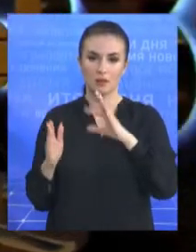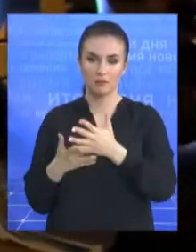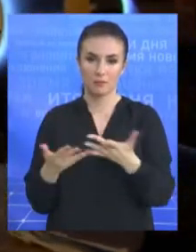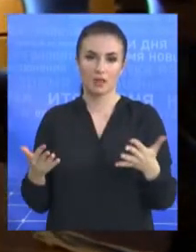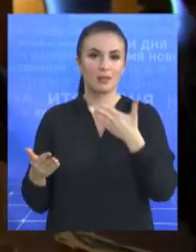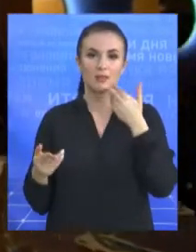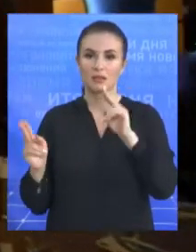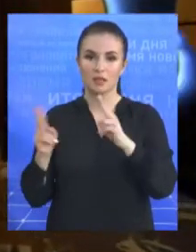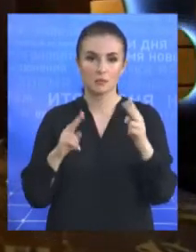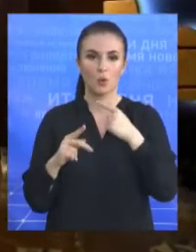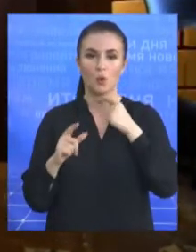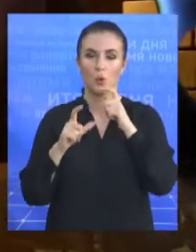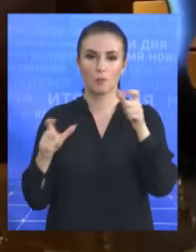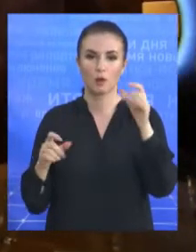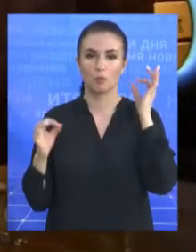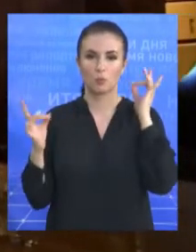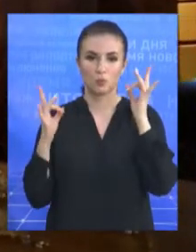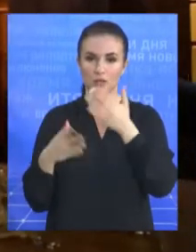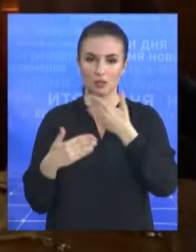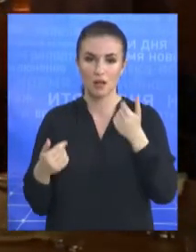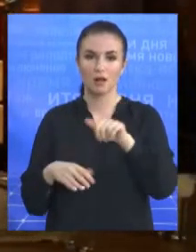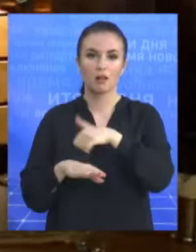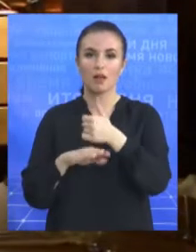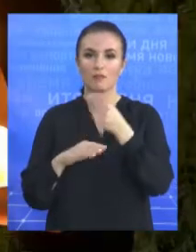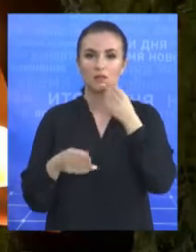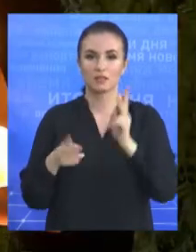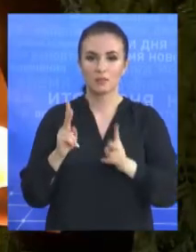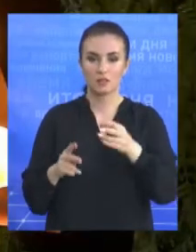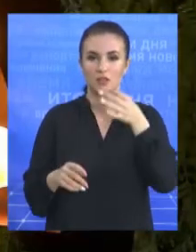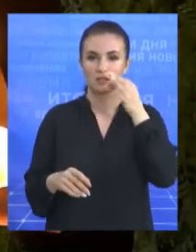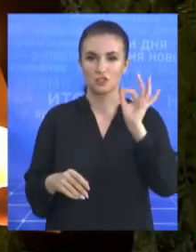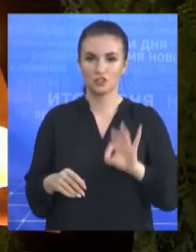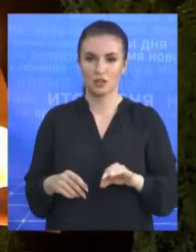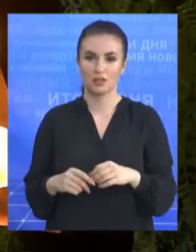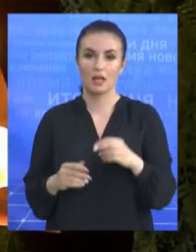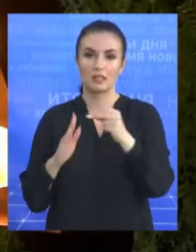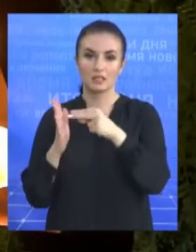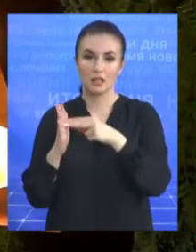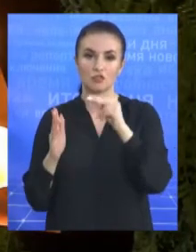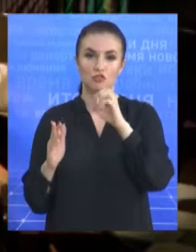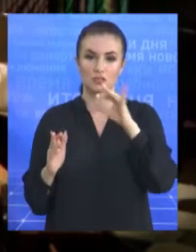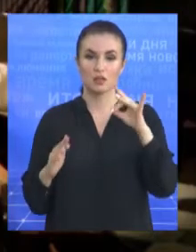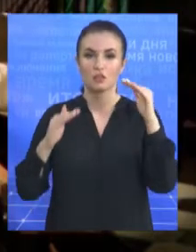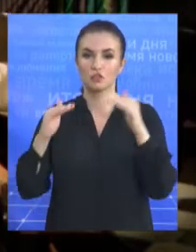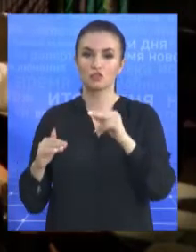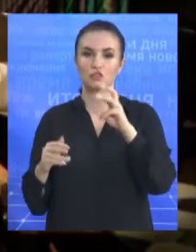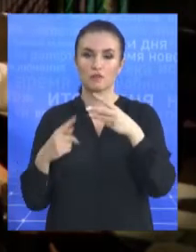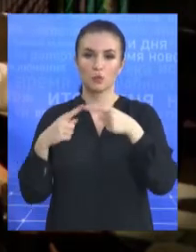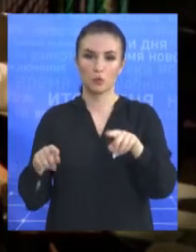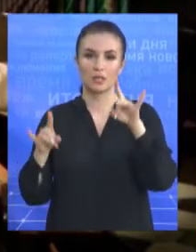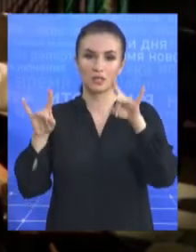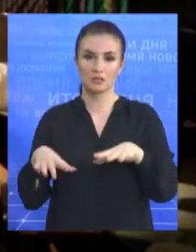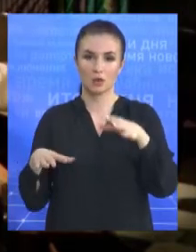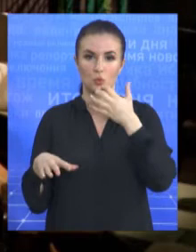ресторане нет танцпола и громкой музыки. Главное – гастрономическое наслаждение. При этом цены в «Честере» на порядок ниже, чем в